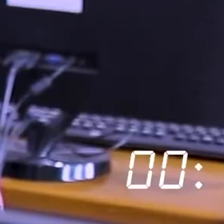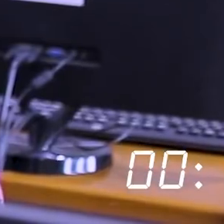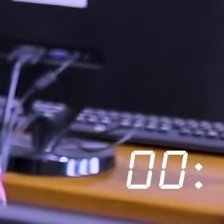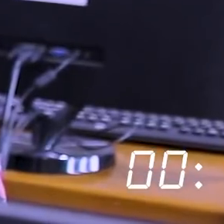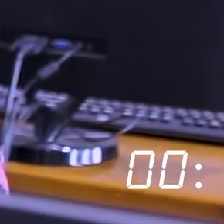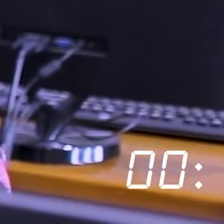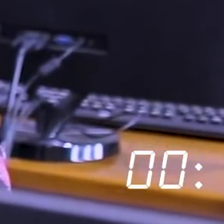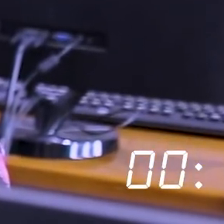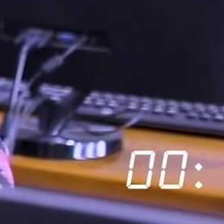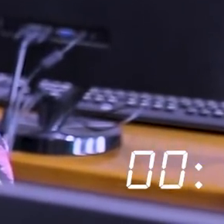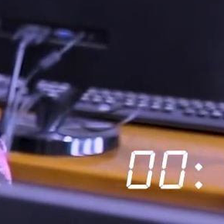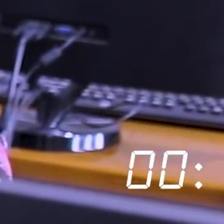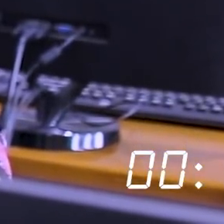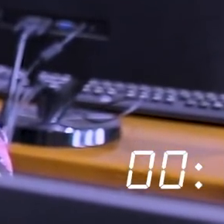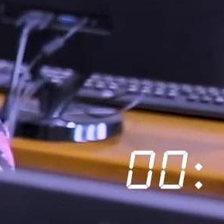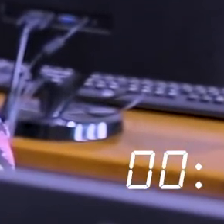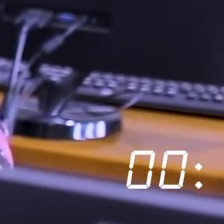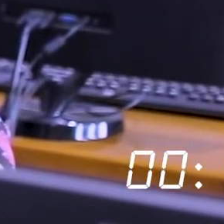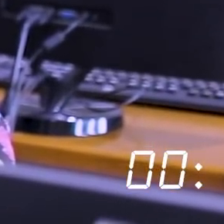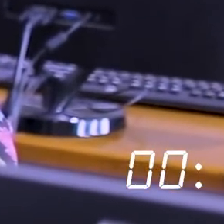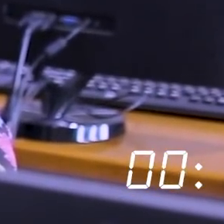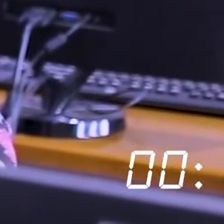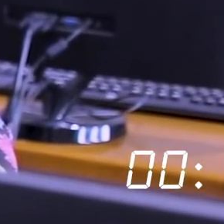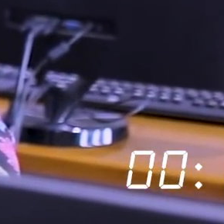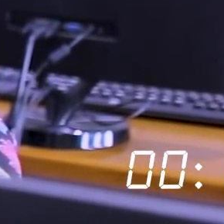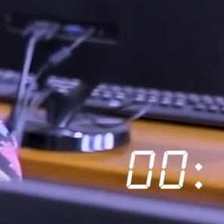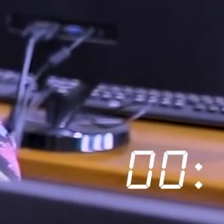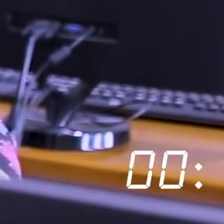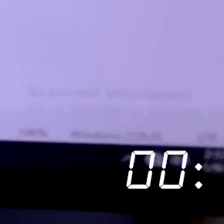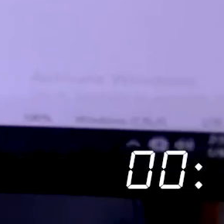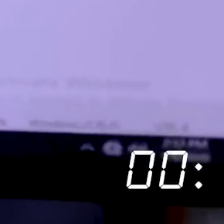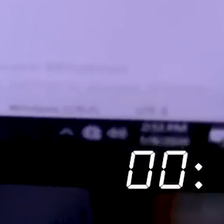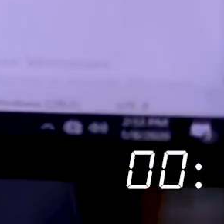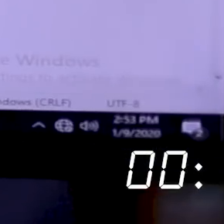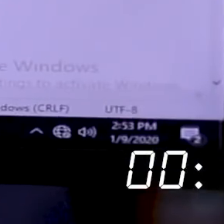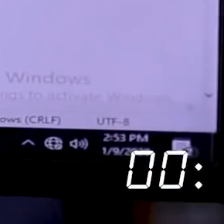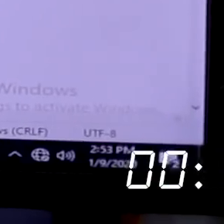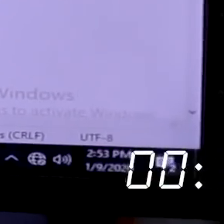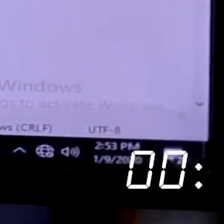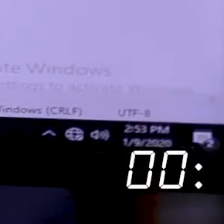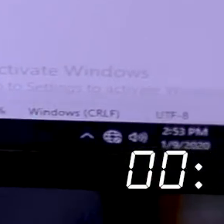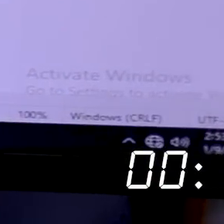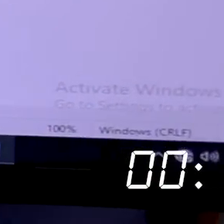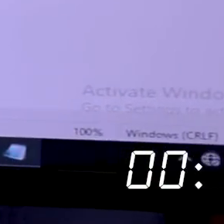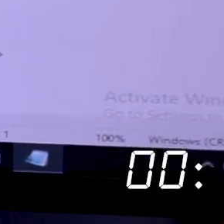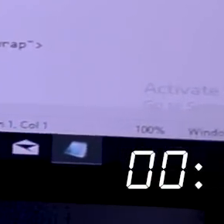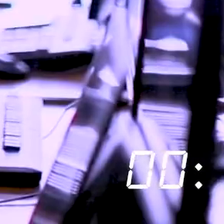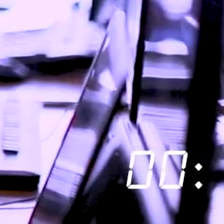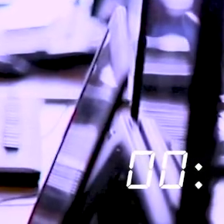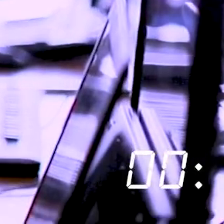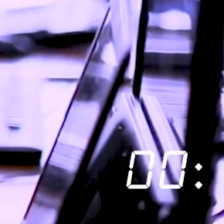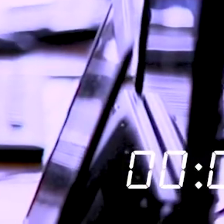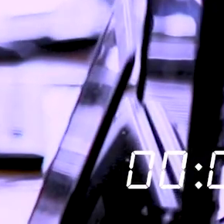dan teknologi secara positif. Beberapa mata kuliah di Informatika Ukrida menggunakan kurikulum yang memungkinkan